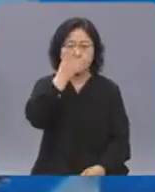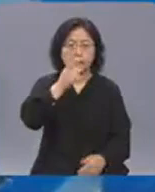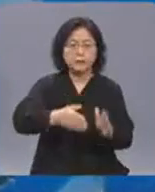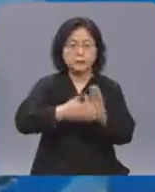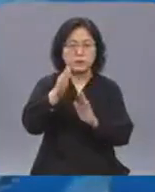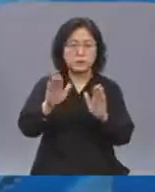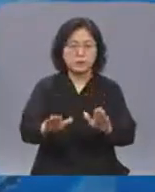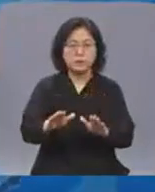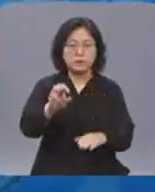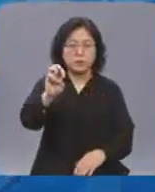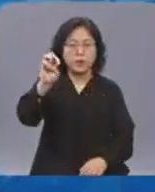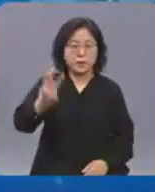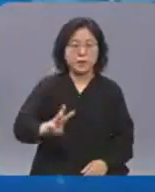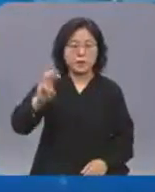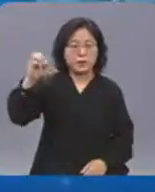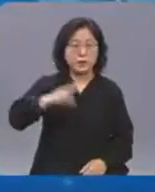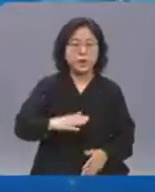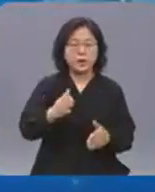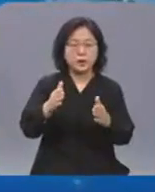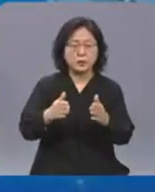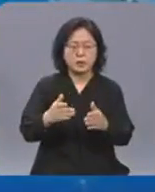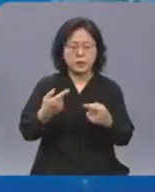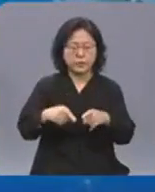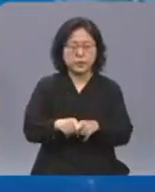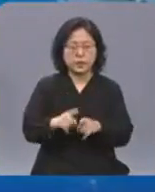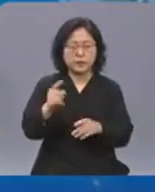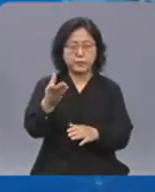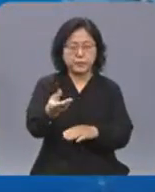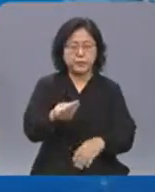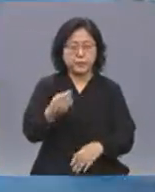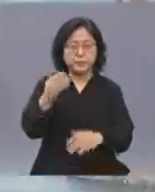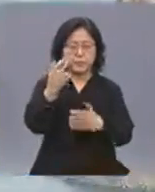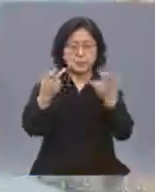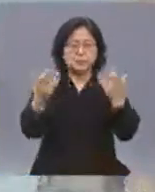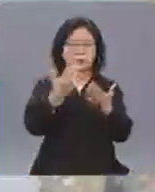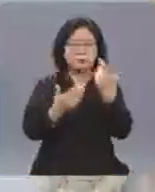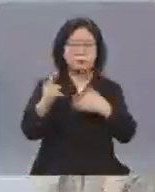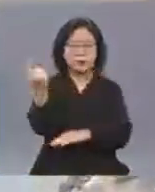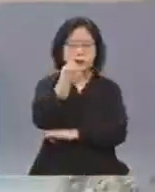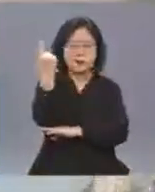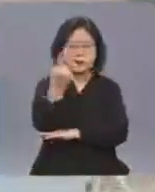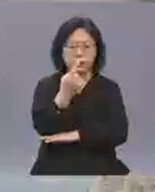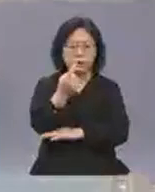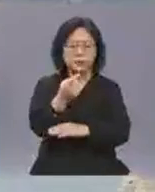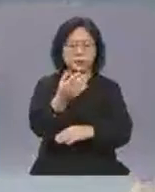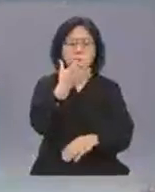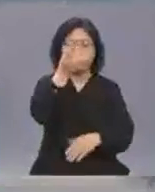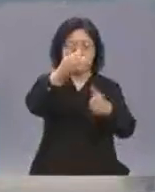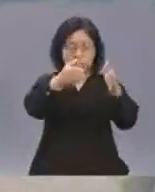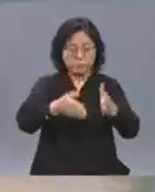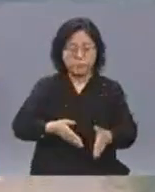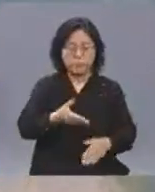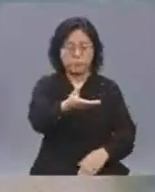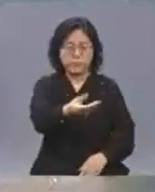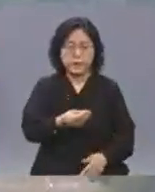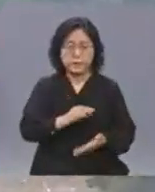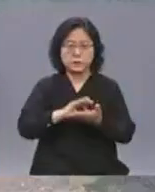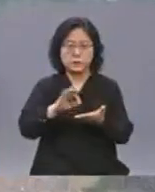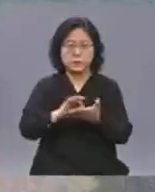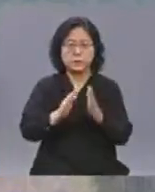순천시가 현재 광양시와 공동으로 빌려 쓰고 있는 산불 진화 헬기를 단독으로 임차하게 해달라고 전라남도의